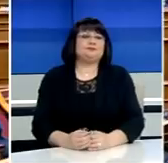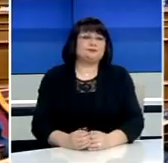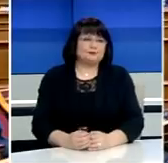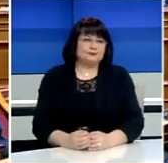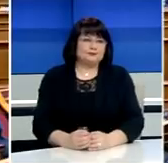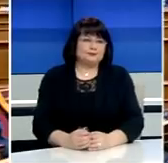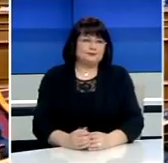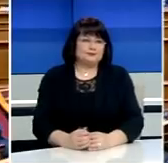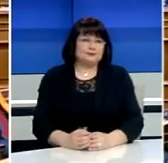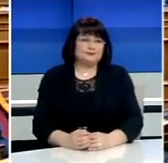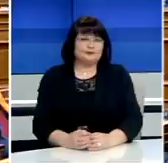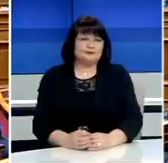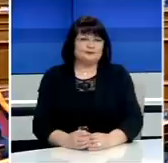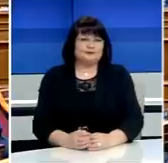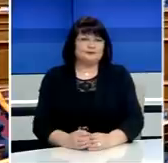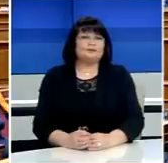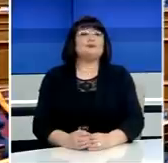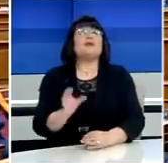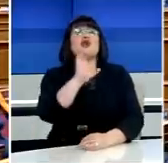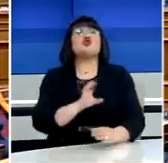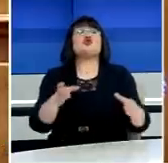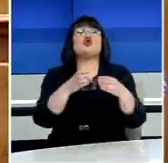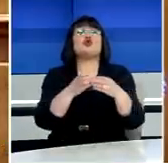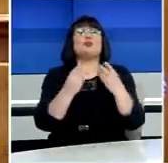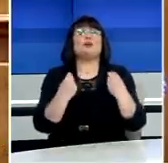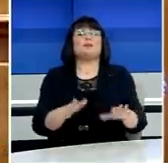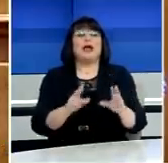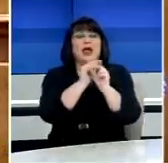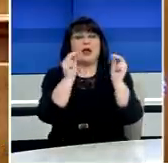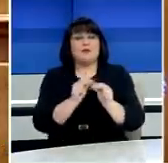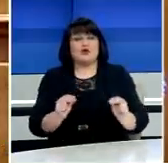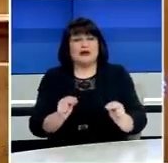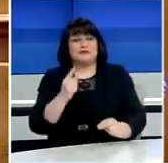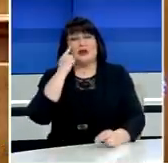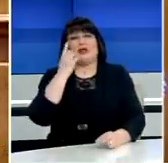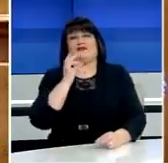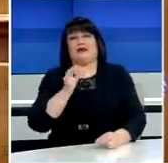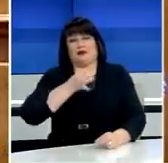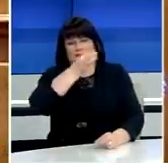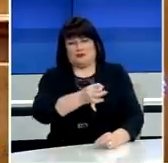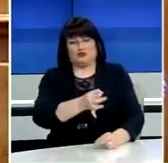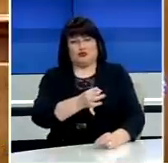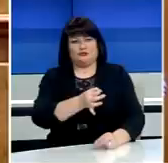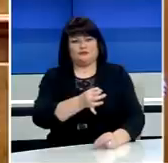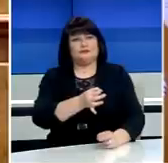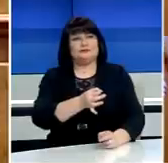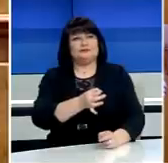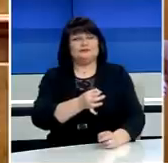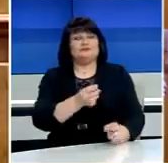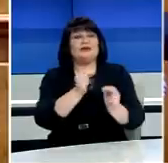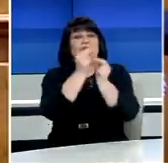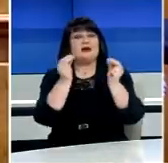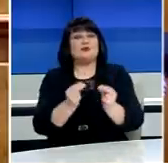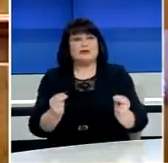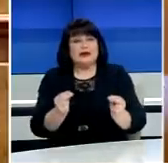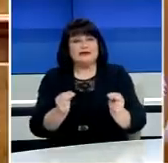Αναφερθήκατε εδώ στα συμπεράσματα του Eurogroup. Μου δίνετε την ευκαιρία να σας πω ότι αυτά τα